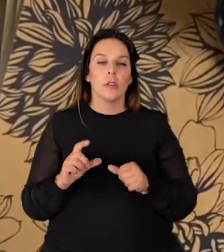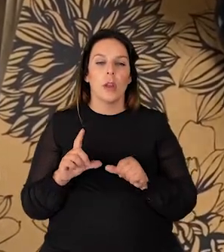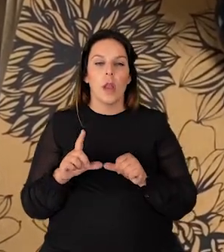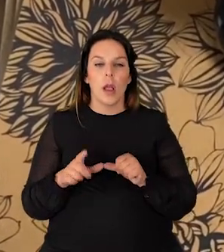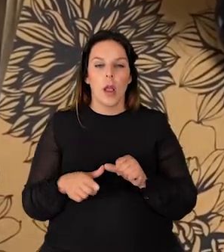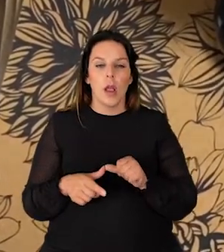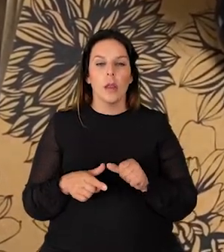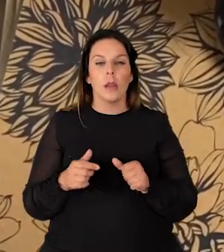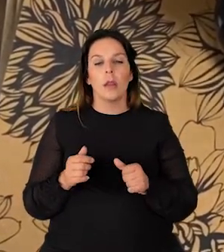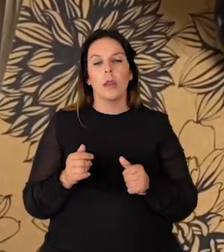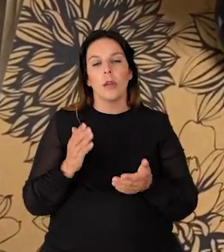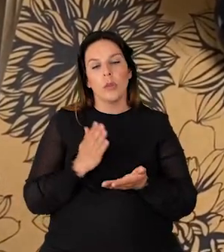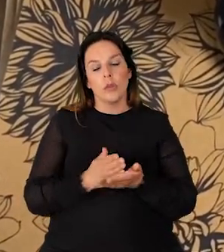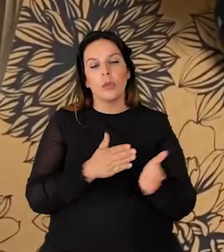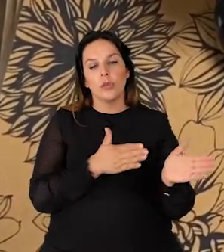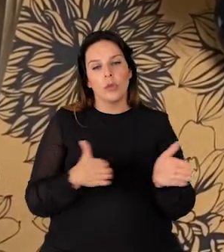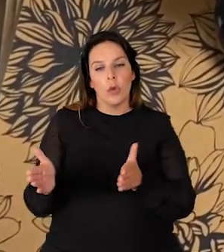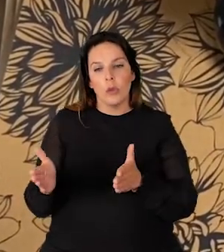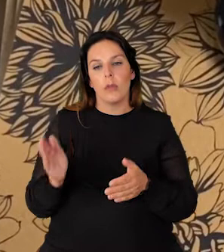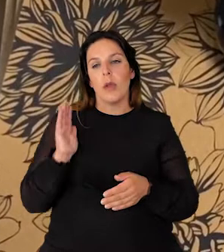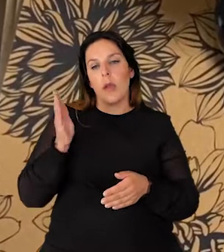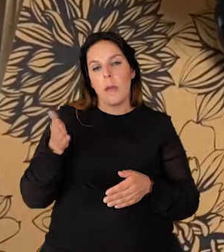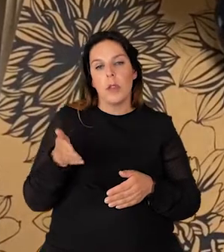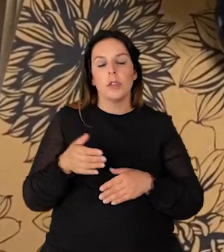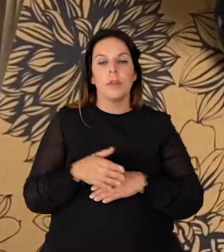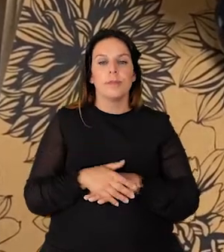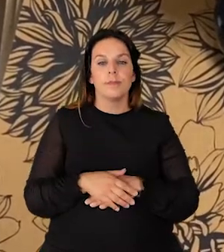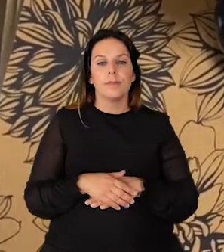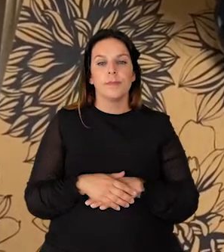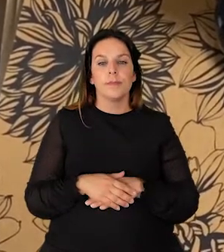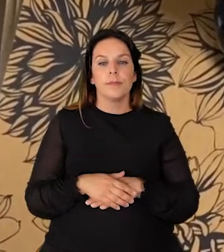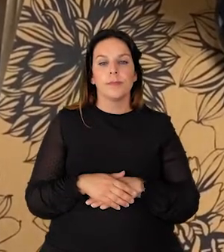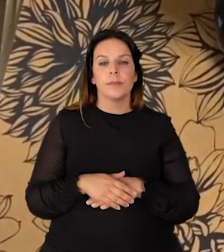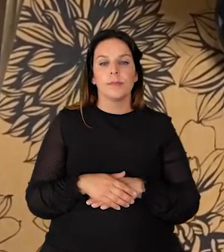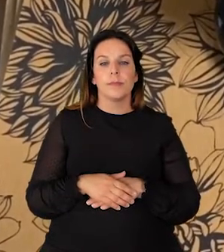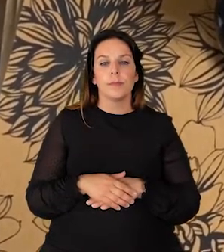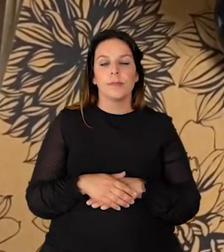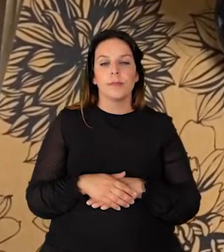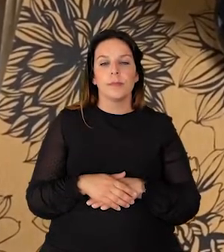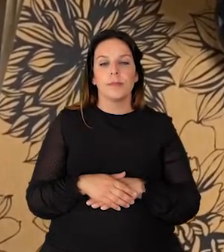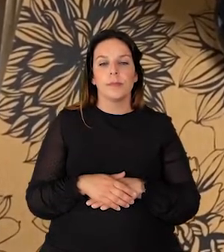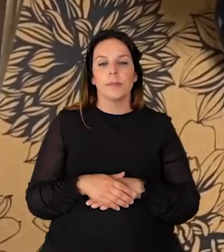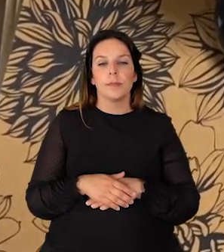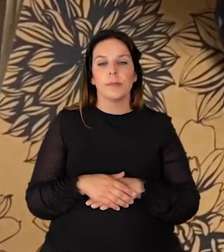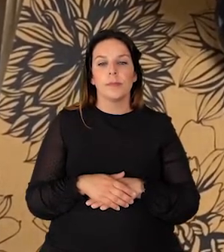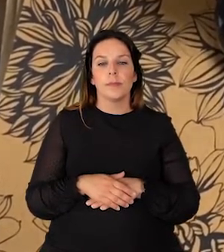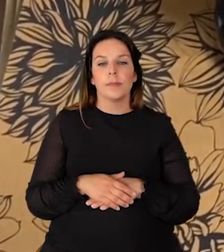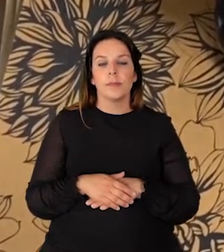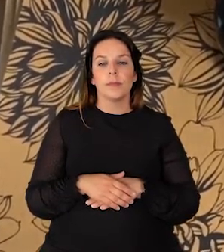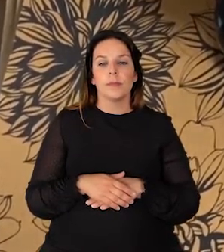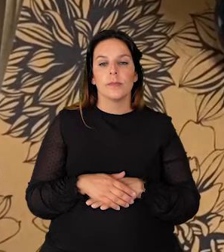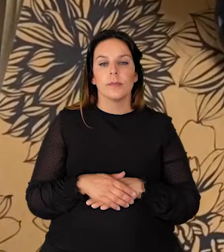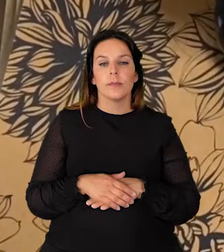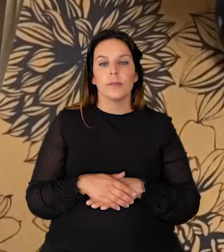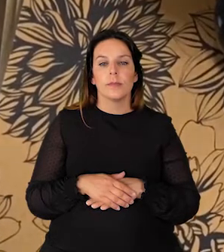się wzmocniło. O tym zawsze pamiętajcie na koniec, że jeżeli używacie kleju, to jednak trzeba się uzbroić w